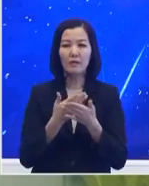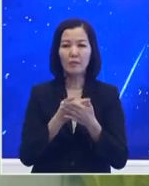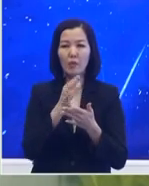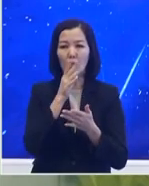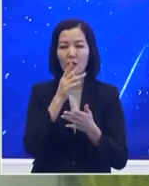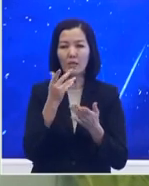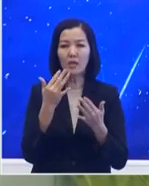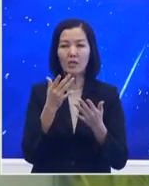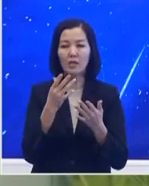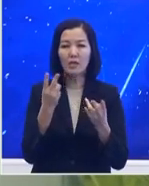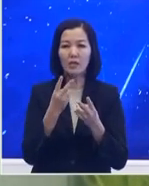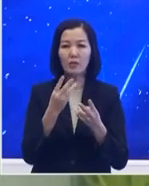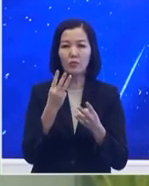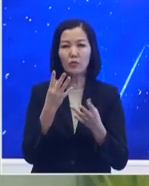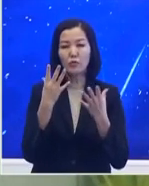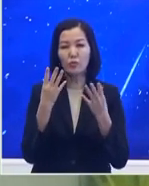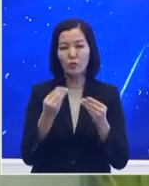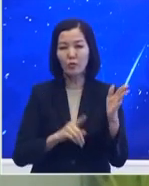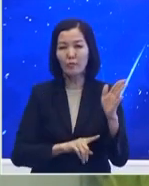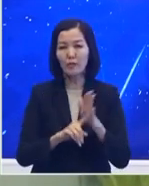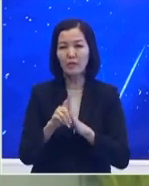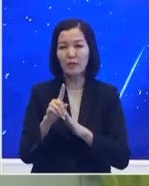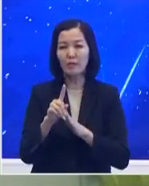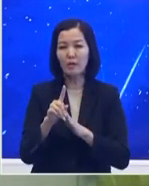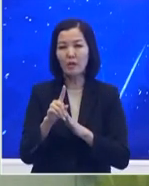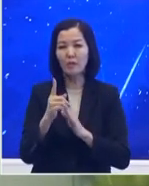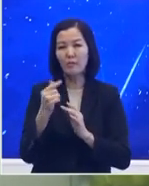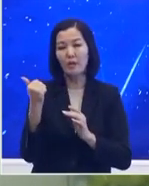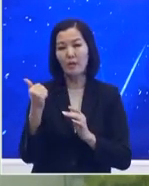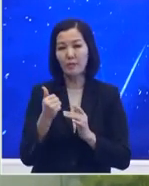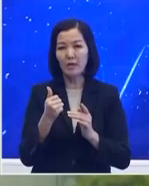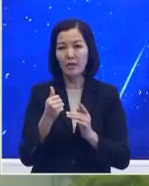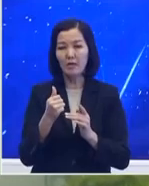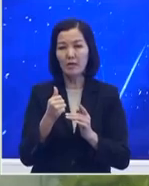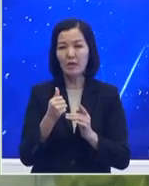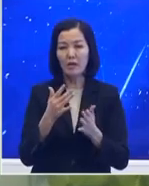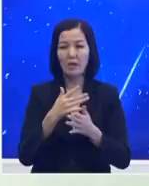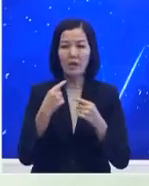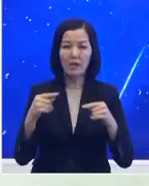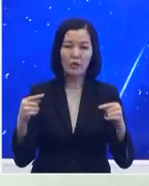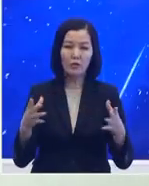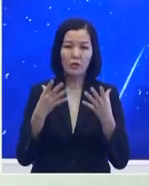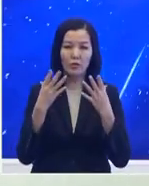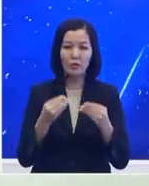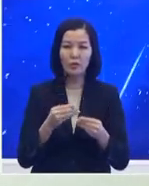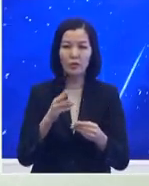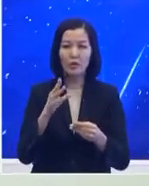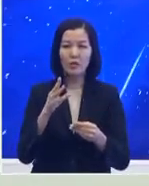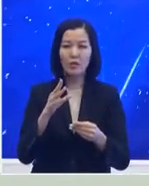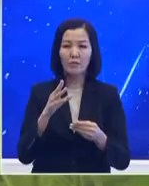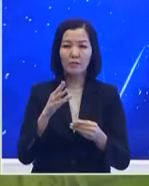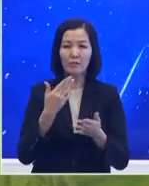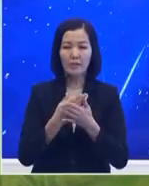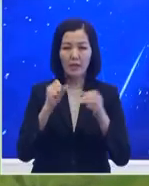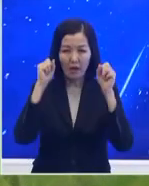саған? 2-3 күннен бастап, 3-4 күн, бір апта әр жұмысқа байланысты әр түрлі кетеді. Арқарды салатын болсақ, мысалға